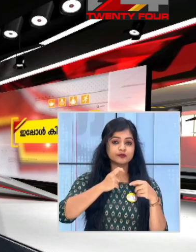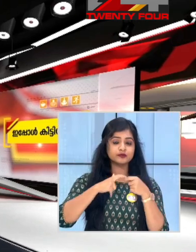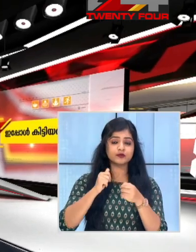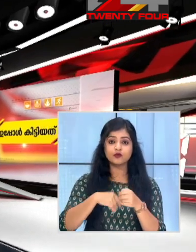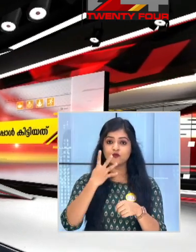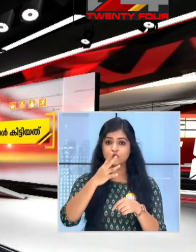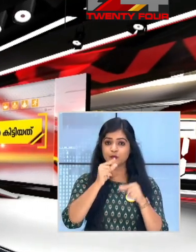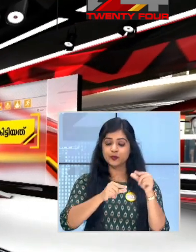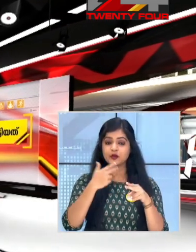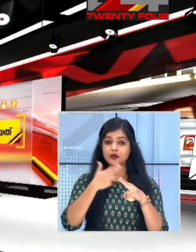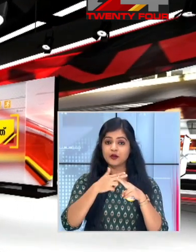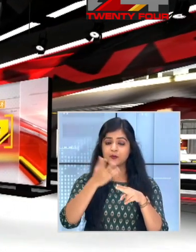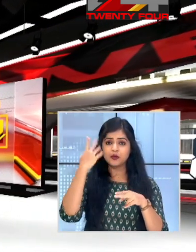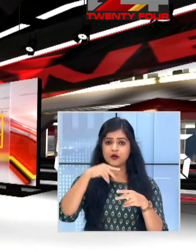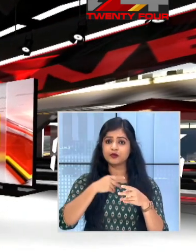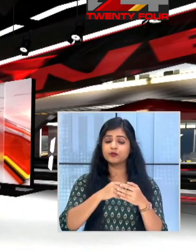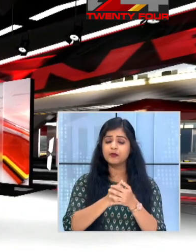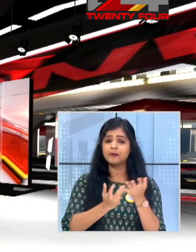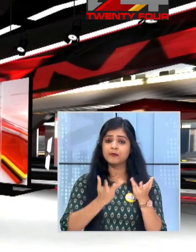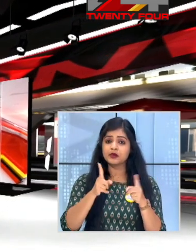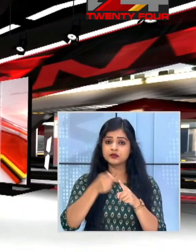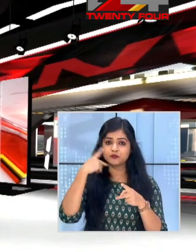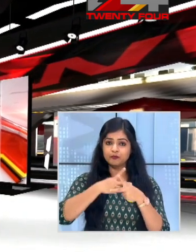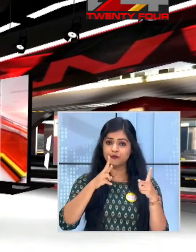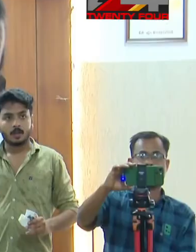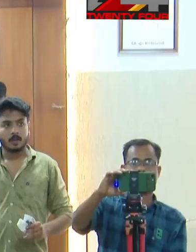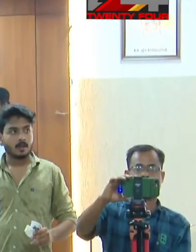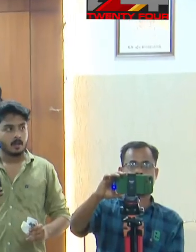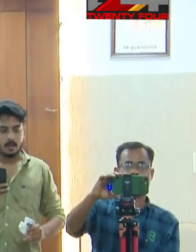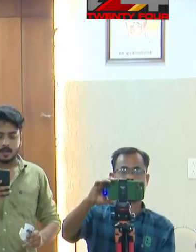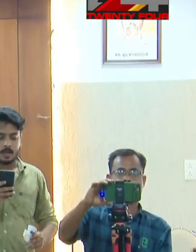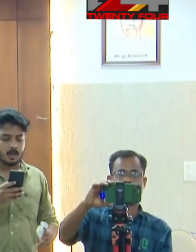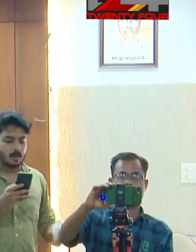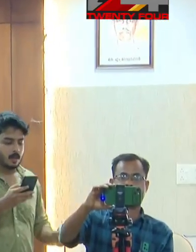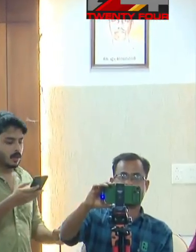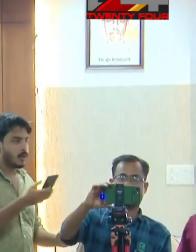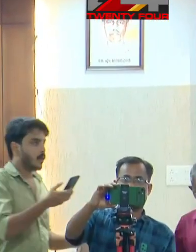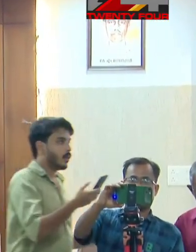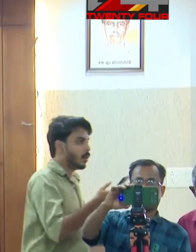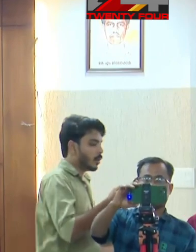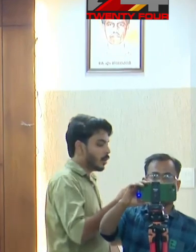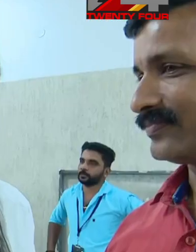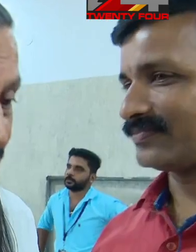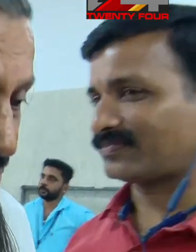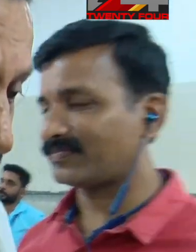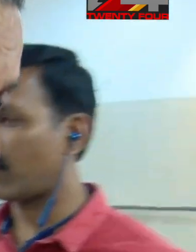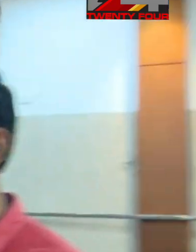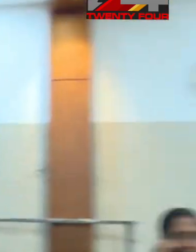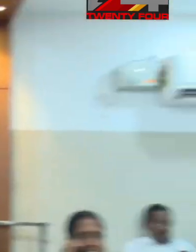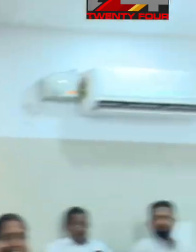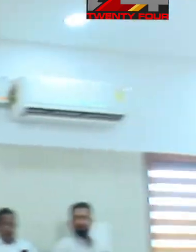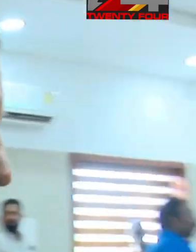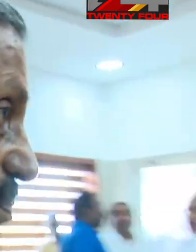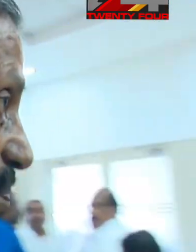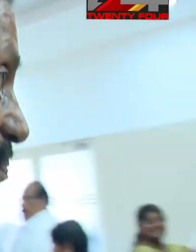4 പേരുടെ സാധ്യതാ പട്ടിക നേരത്തെ തന്നെ പുറത്തു വന്നതാണ്. അതിൽ അരുൺകുമാറിന്റെ കാര്യത്തിൽ മാത്രമാണ് ചില ജില്ലാ കമ്മിറ്റികൾ മറിച്ചൊരു നിർദ്ദേശമൊക്കെ